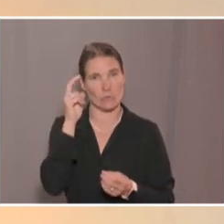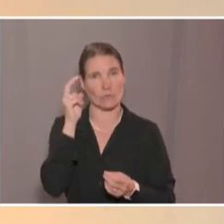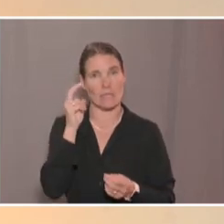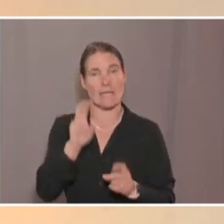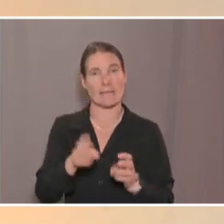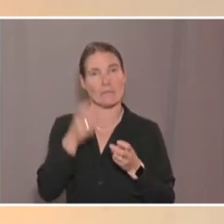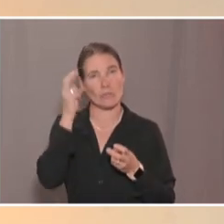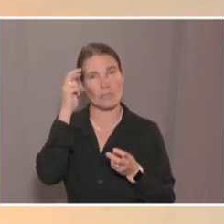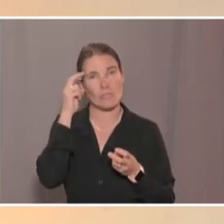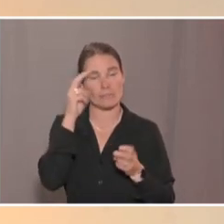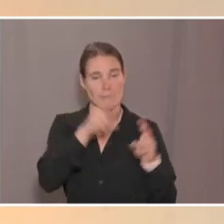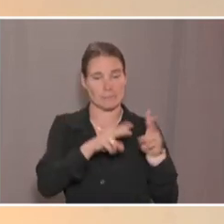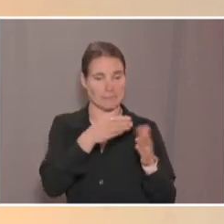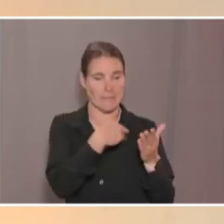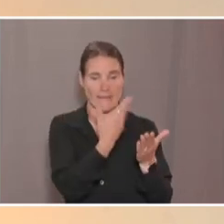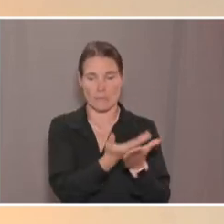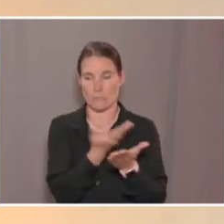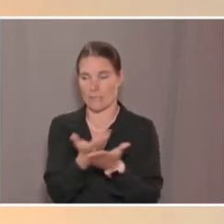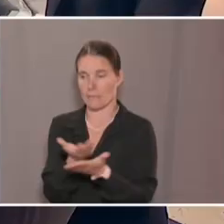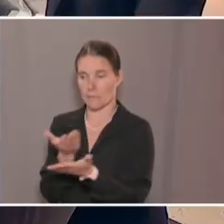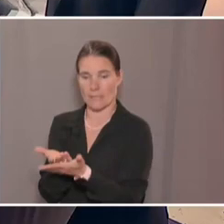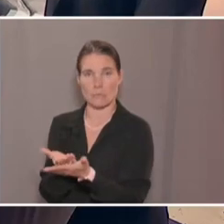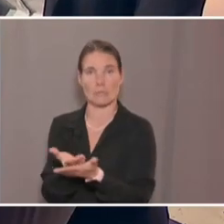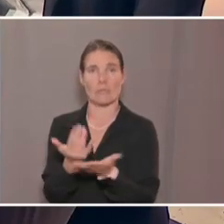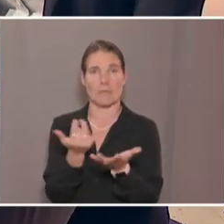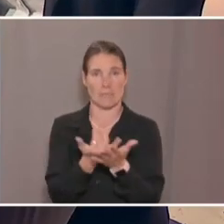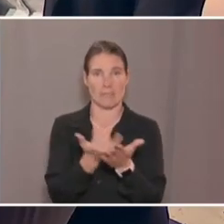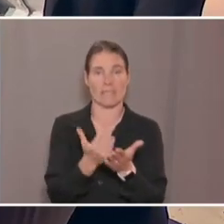ihrem differenzierten Studienangebot auf der Höhe der Zeit.